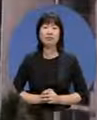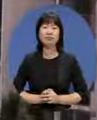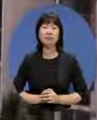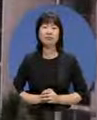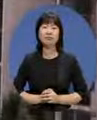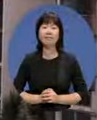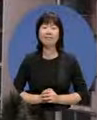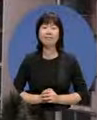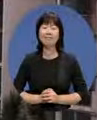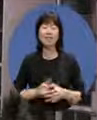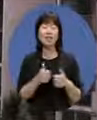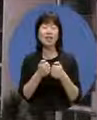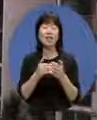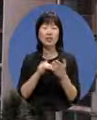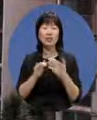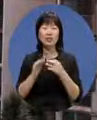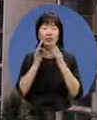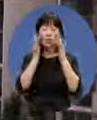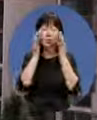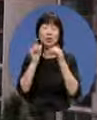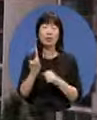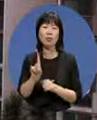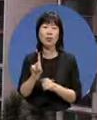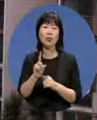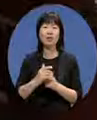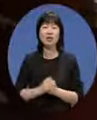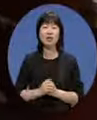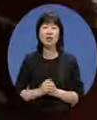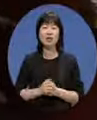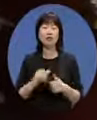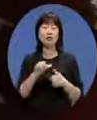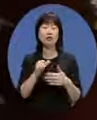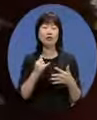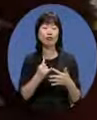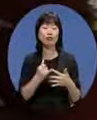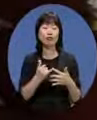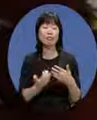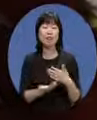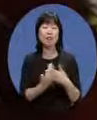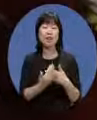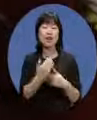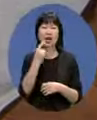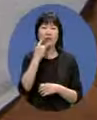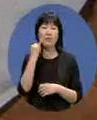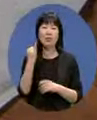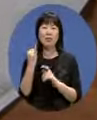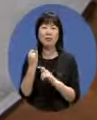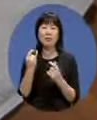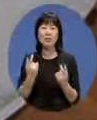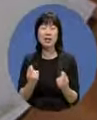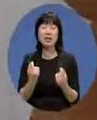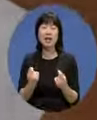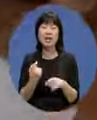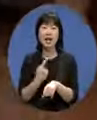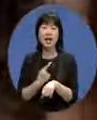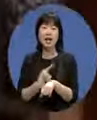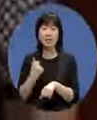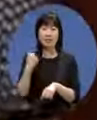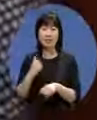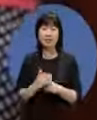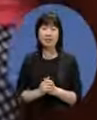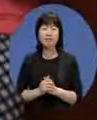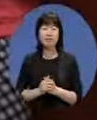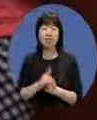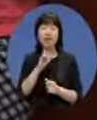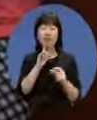냅두는 상담 어떤 노력을 하고 있을까요 진니 엄마 빨 같이 자